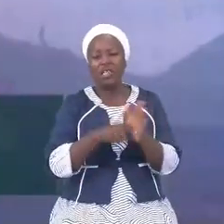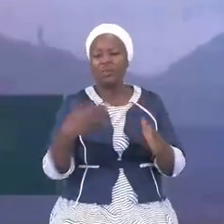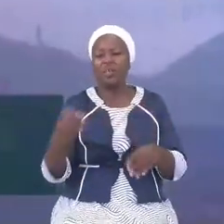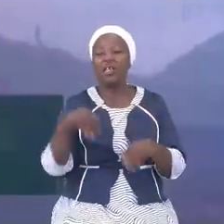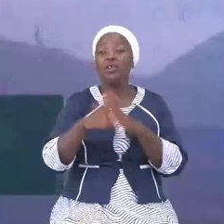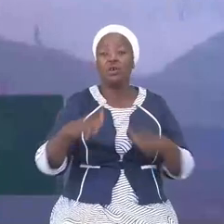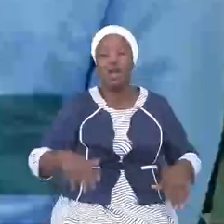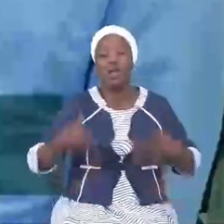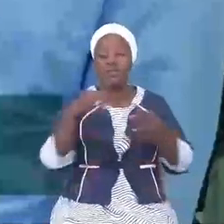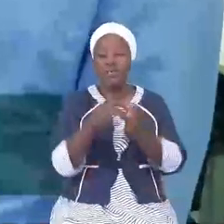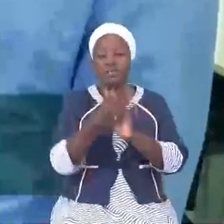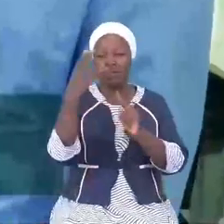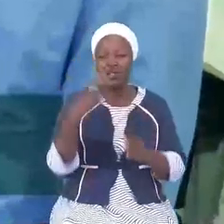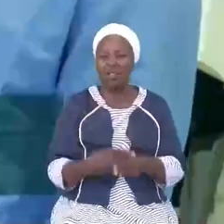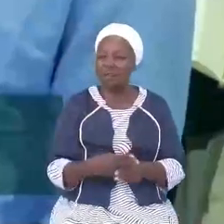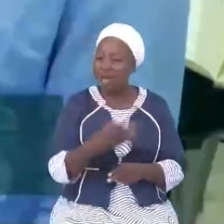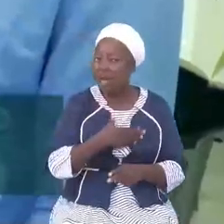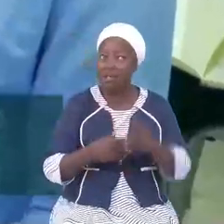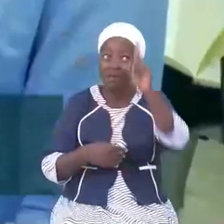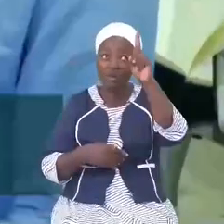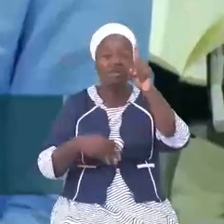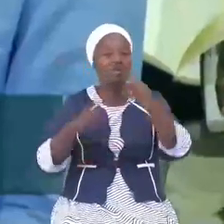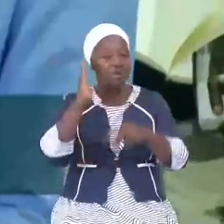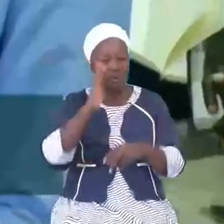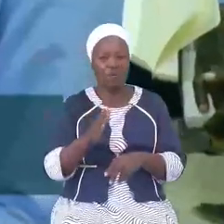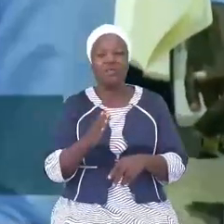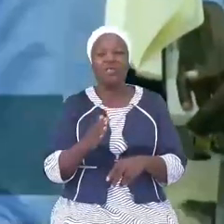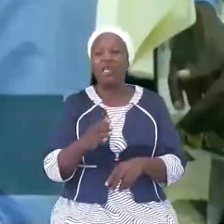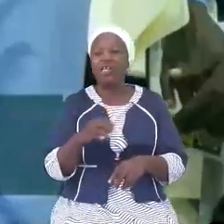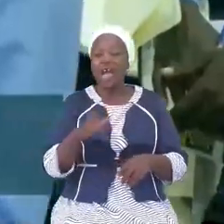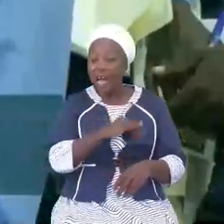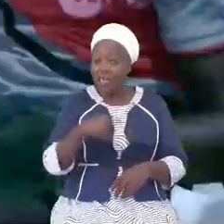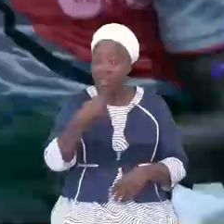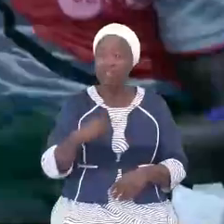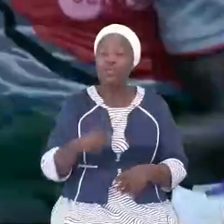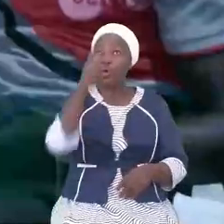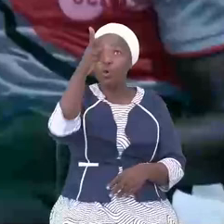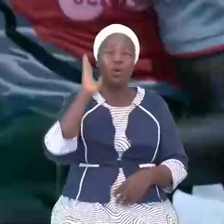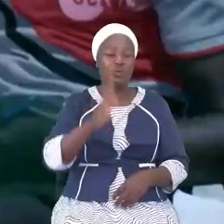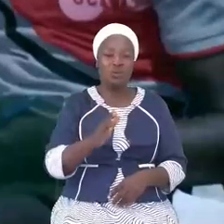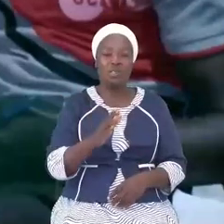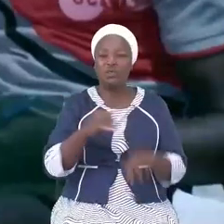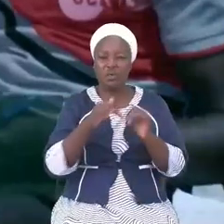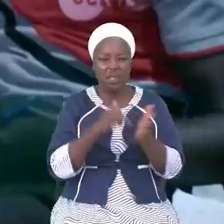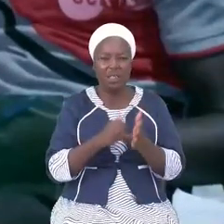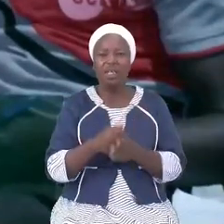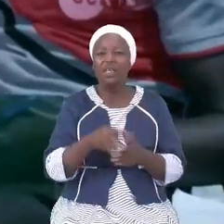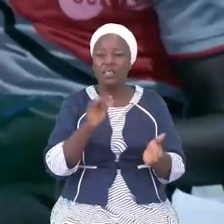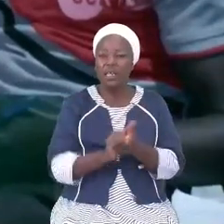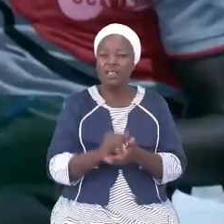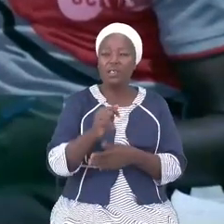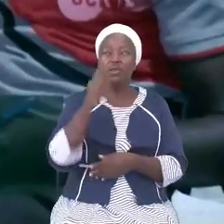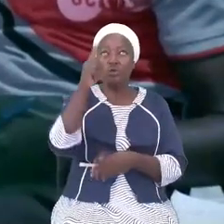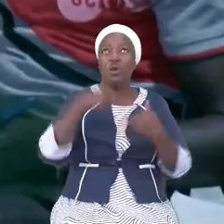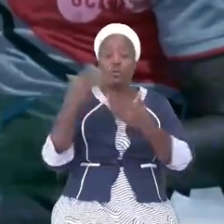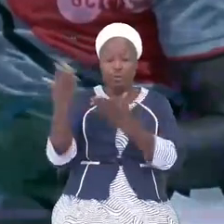vie. Et il le fera. J'ai dit, il le fera. Tu m'as fait remonter de la